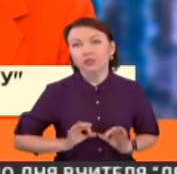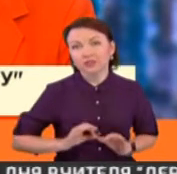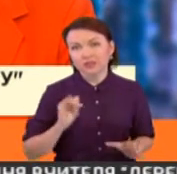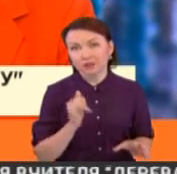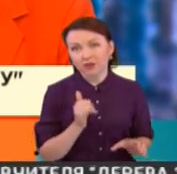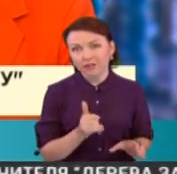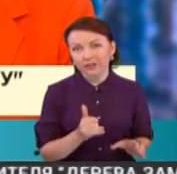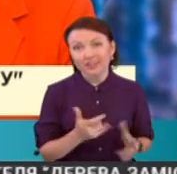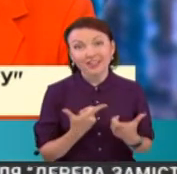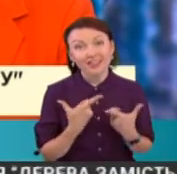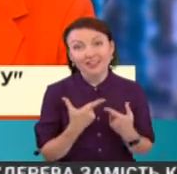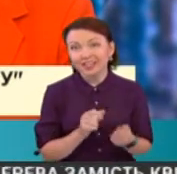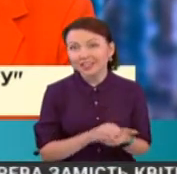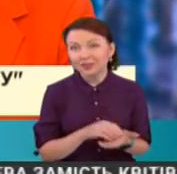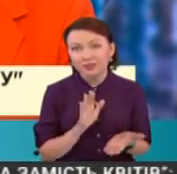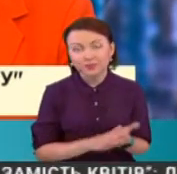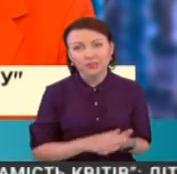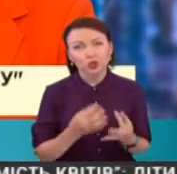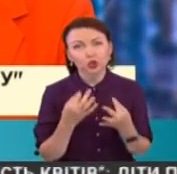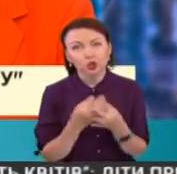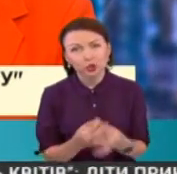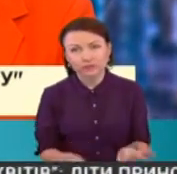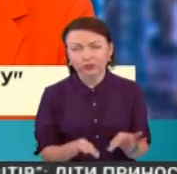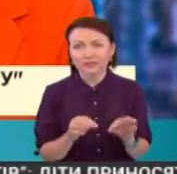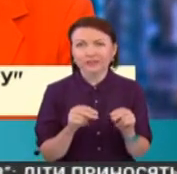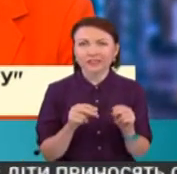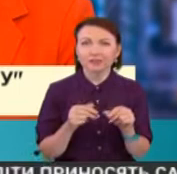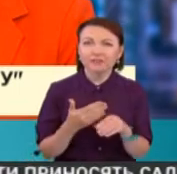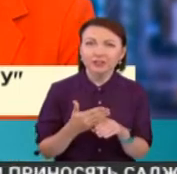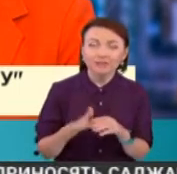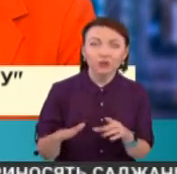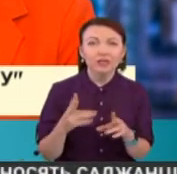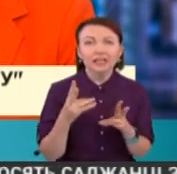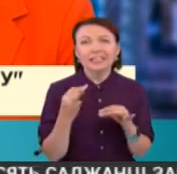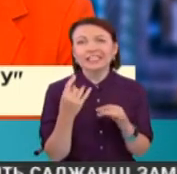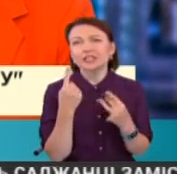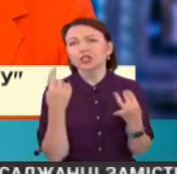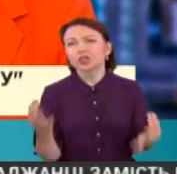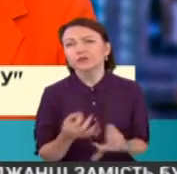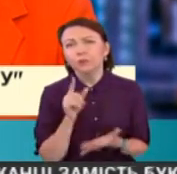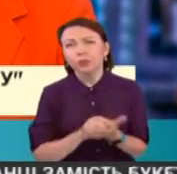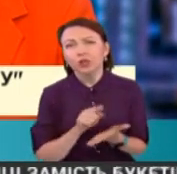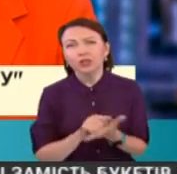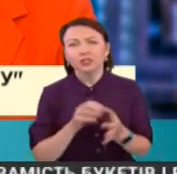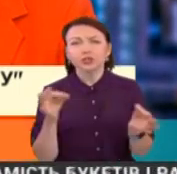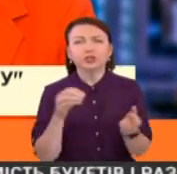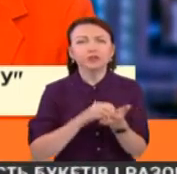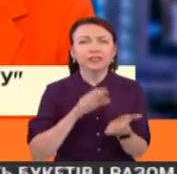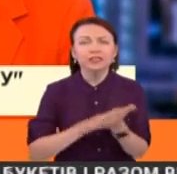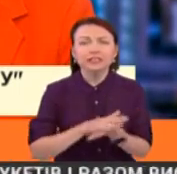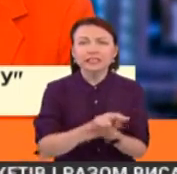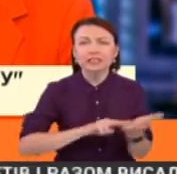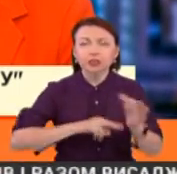не існують. Тобто ніяких дозволів, ніяких землевідводів, ніяких податків, ніякої реєстрації. Вони